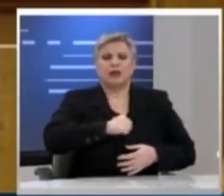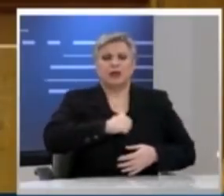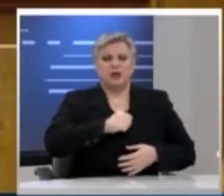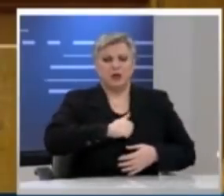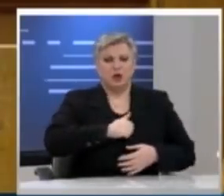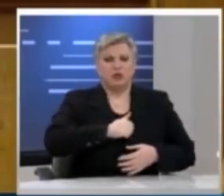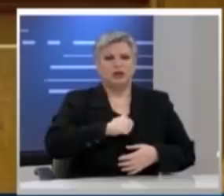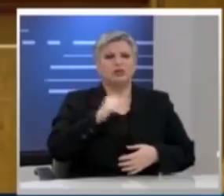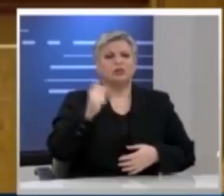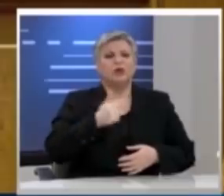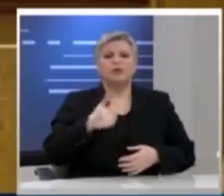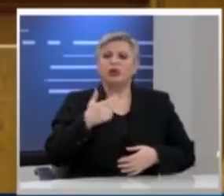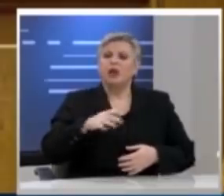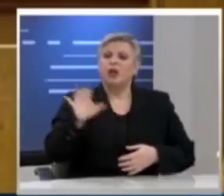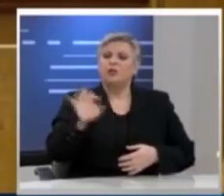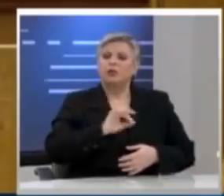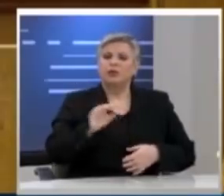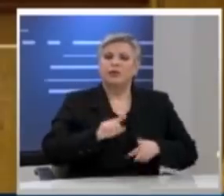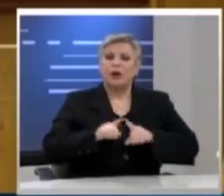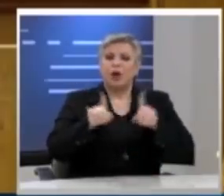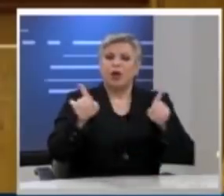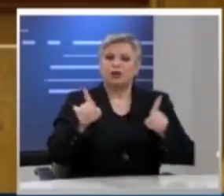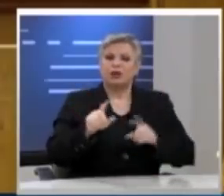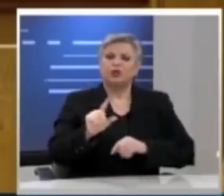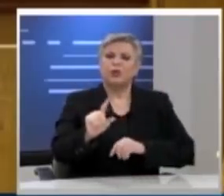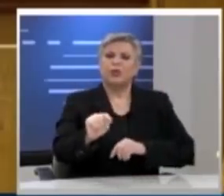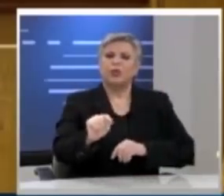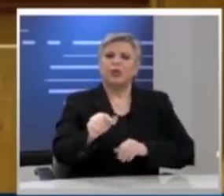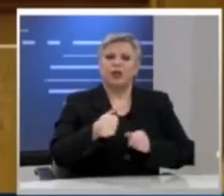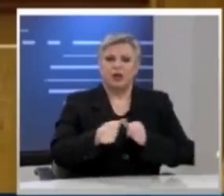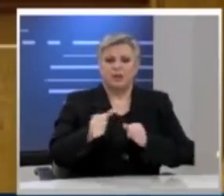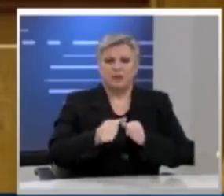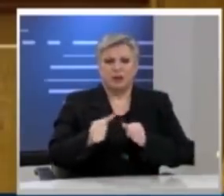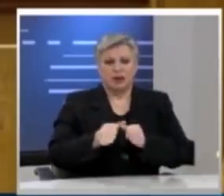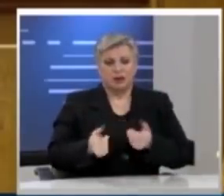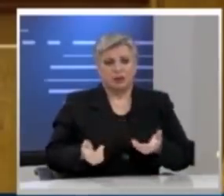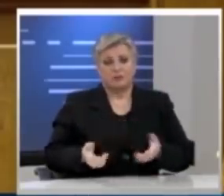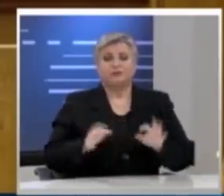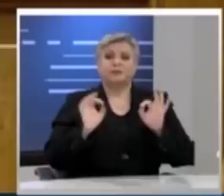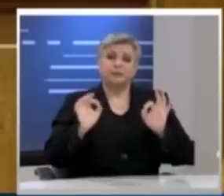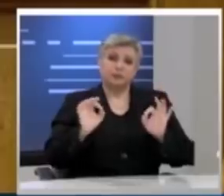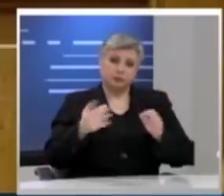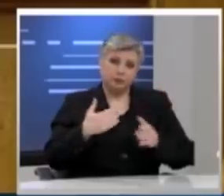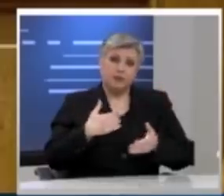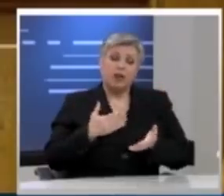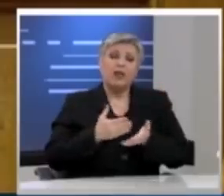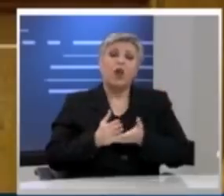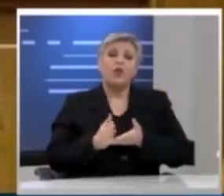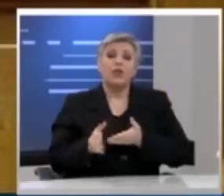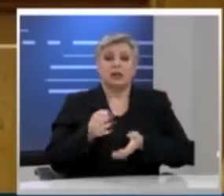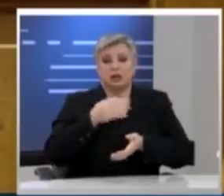νέες δεν υπάρχει αλλά για να είμαστε και δίκαιοι μαζί σας εδώ ο δήθεν